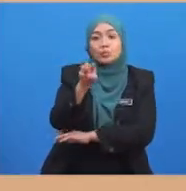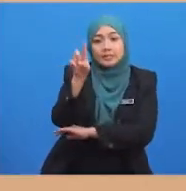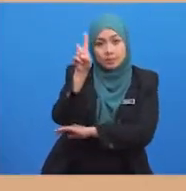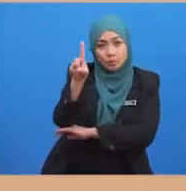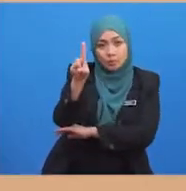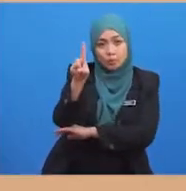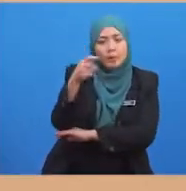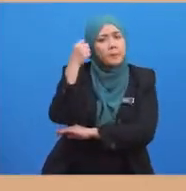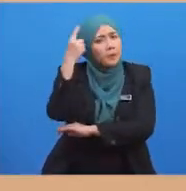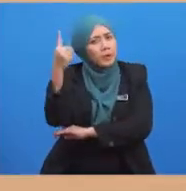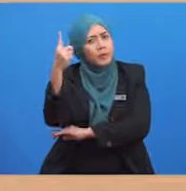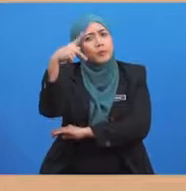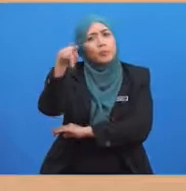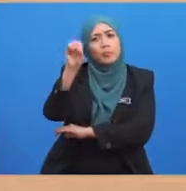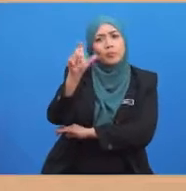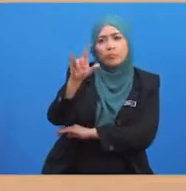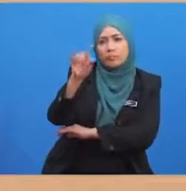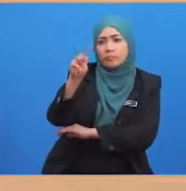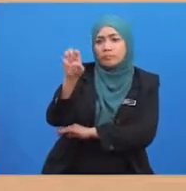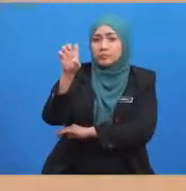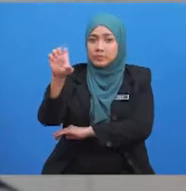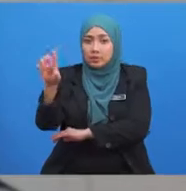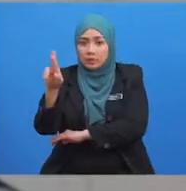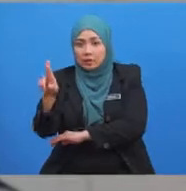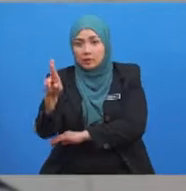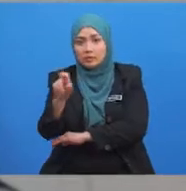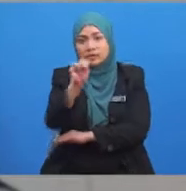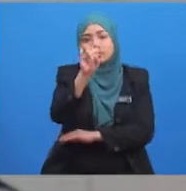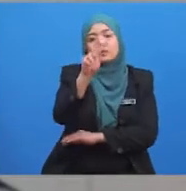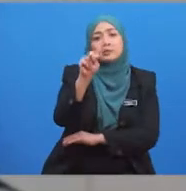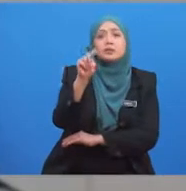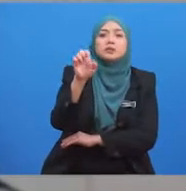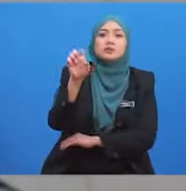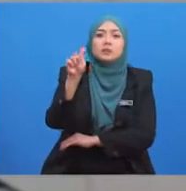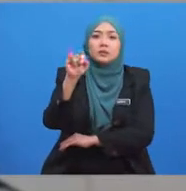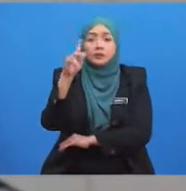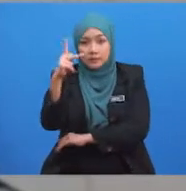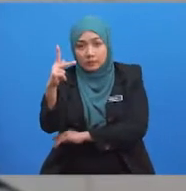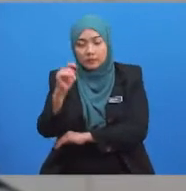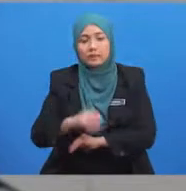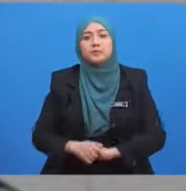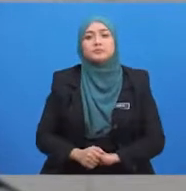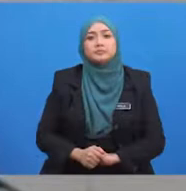iaitu memahami polimer sintetik. Jom kita mulakan.